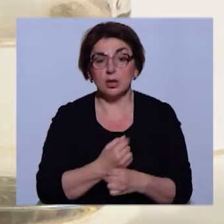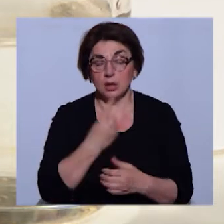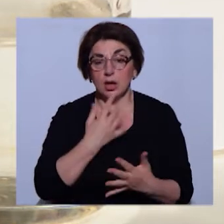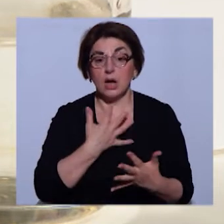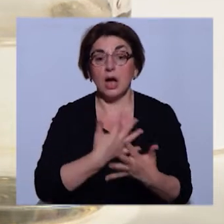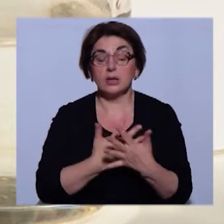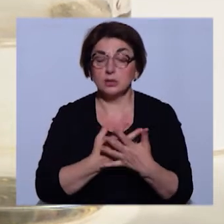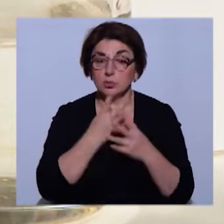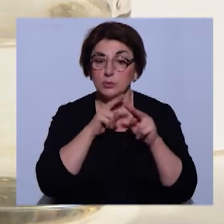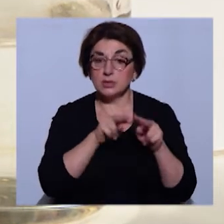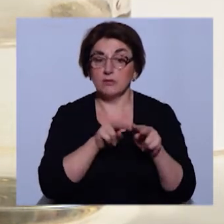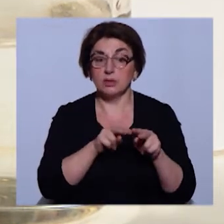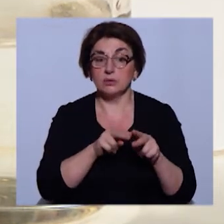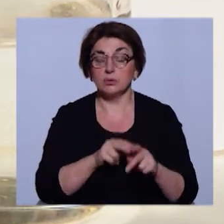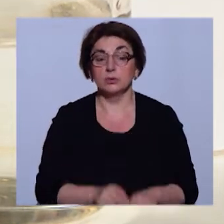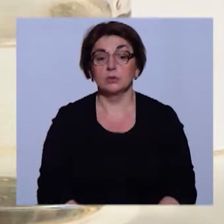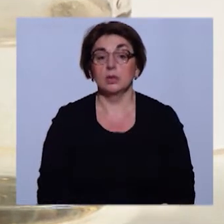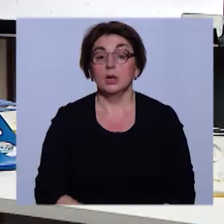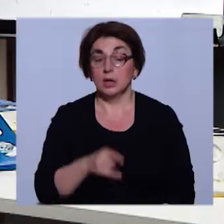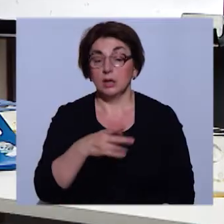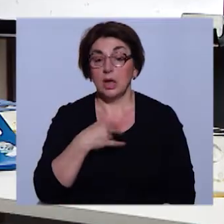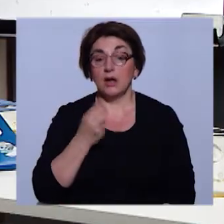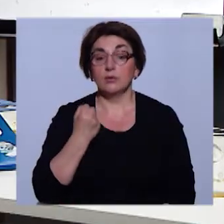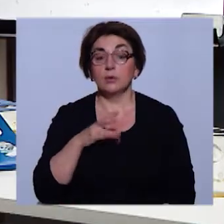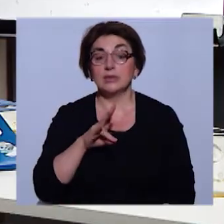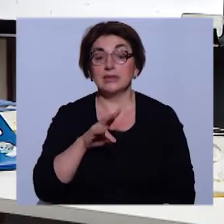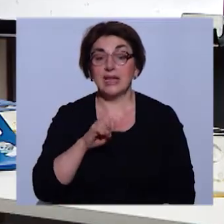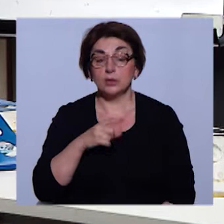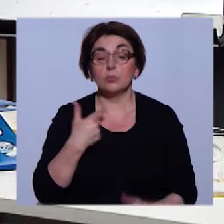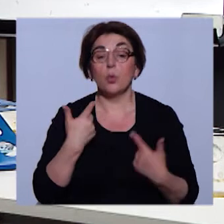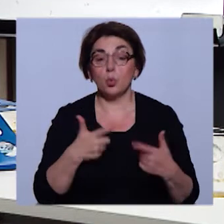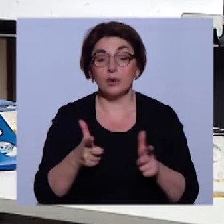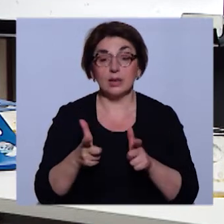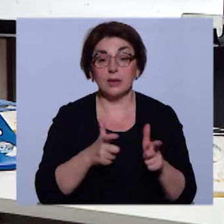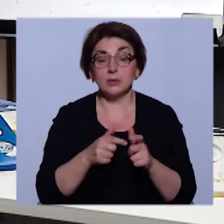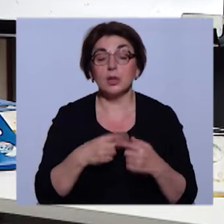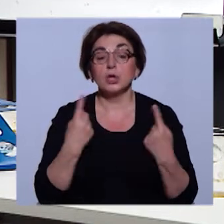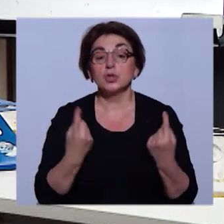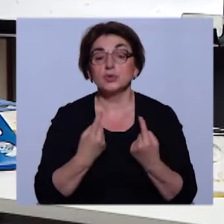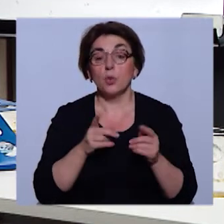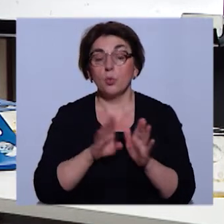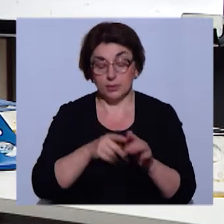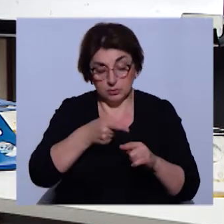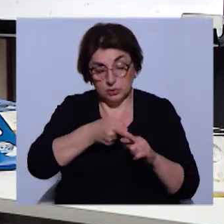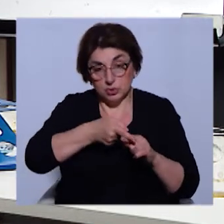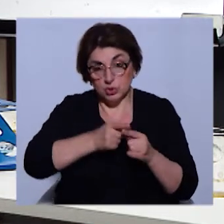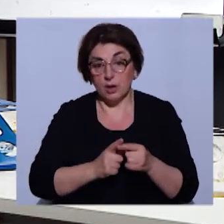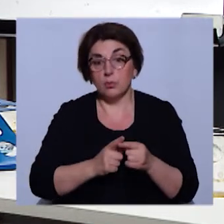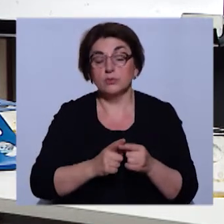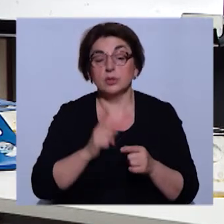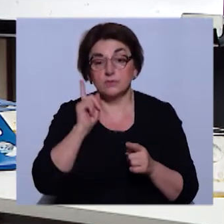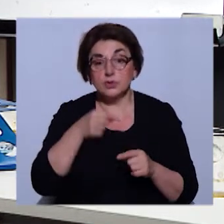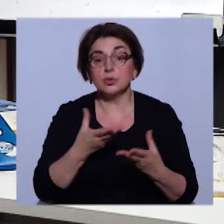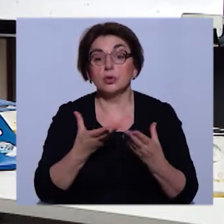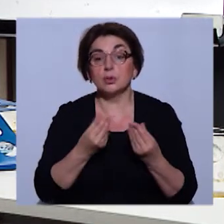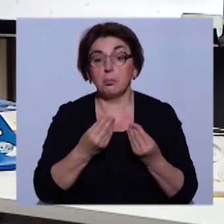აქტიურობას მინდა დააკვირდეთ. შემდეგ ავიღოთ ნატრიუმი, რომელიც გამზადებული მაქვს და უბრალოდ მინდა რომ ჩამოვჭრა, რადგან